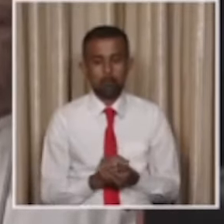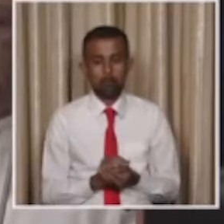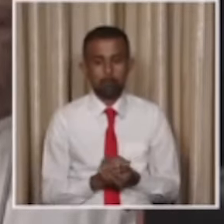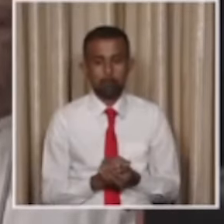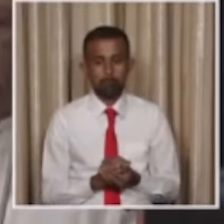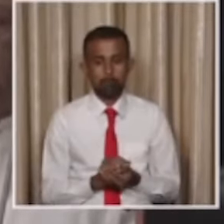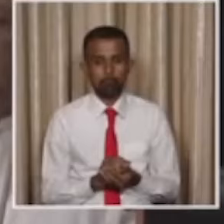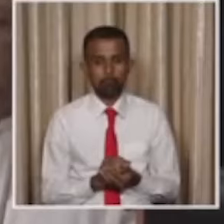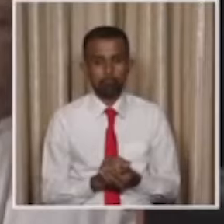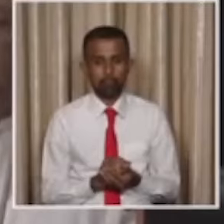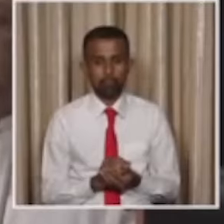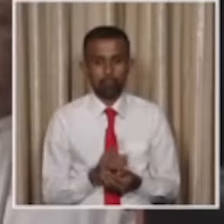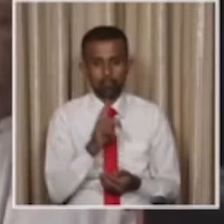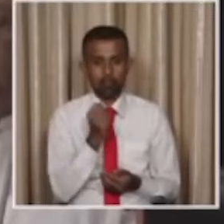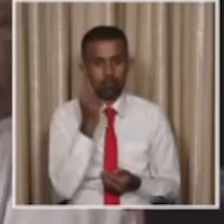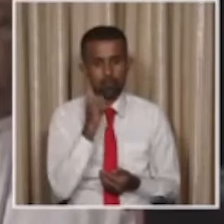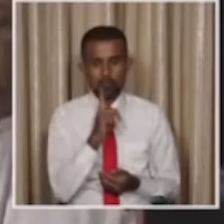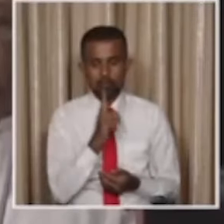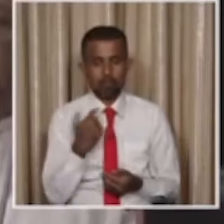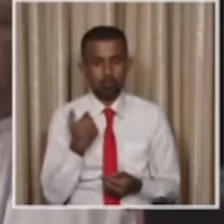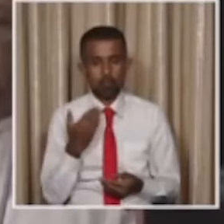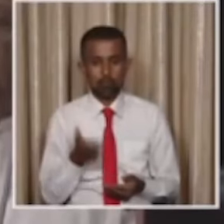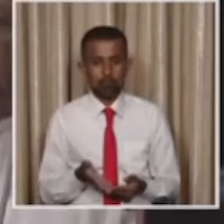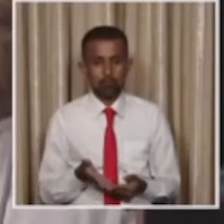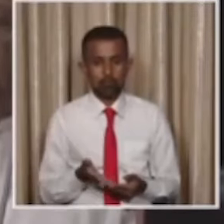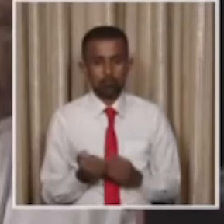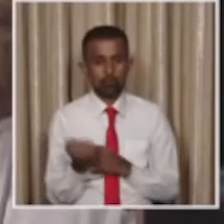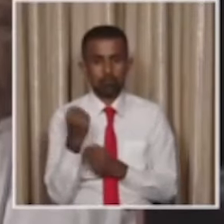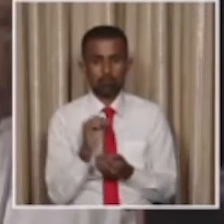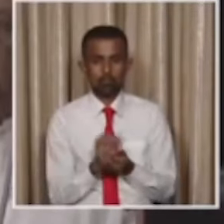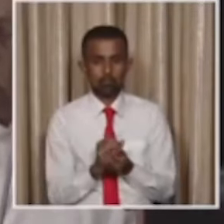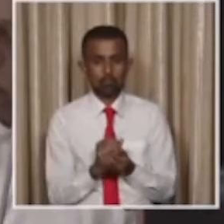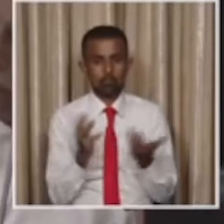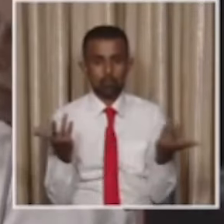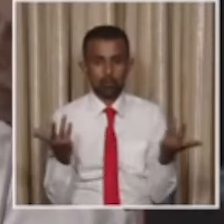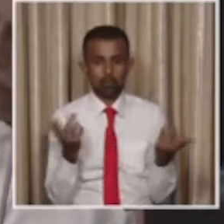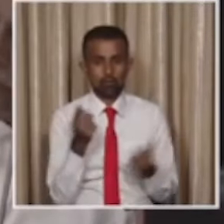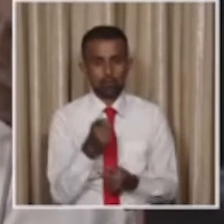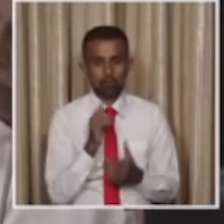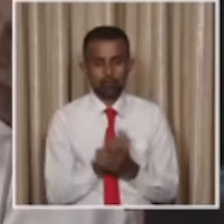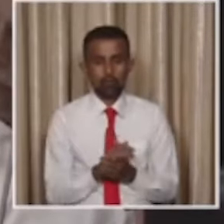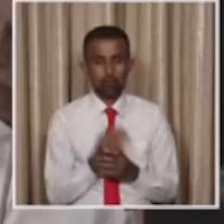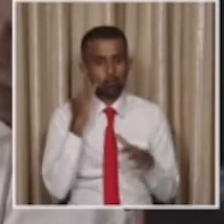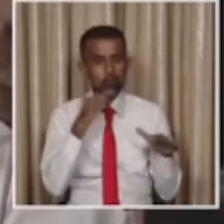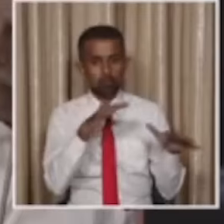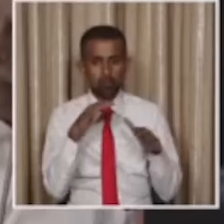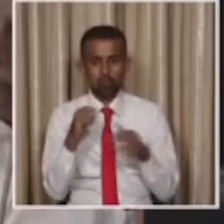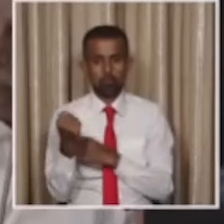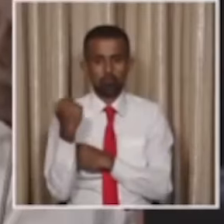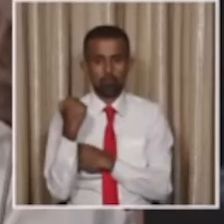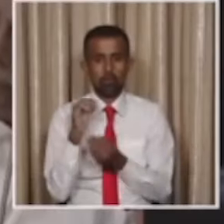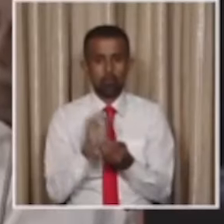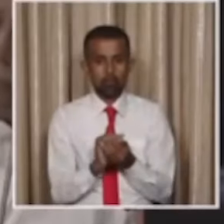ගැන. මම එකක් කියන්න ඕනේ. අපි මෙතන අපේ බලේ තියාගන්නවද නැද්ද? ජනතාවට පරමාධිපත්‍යය